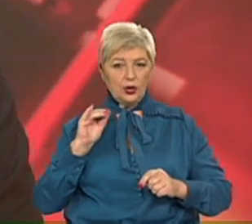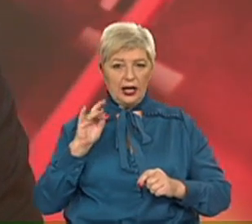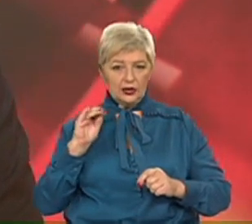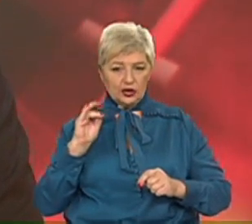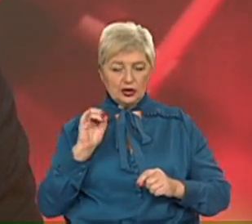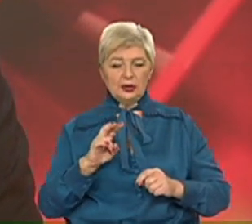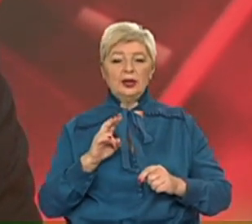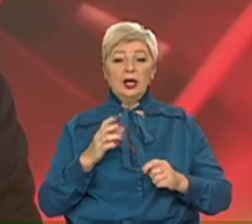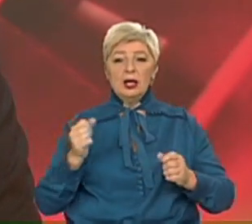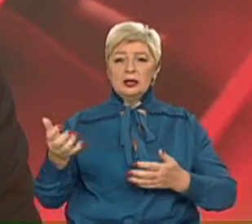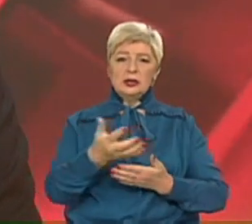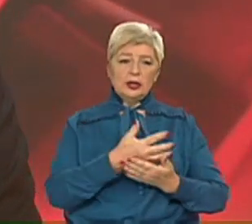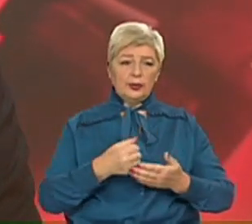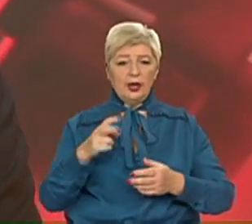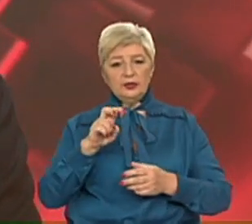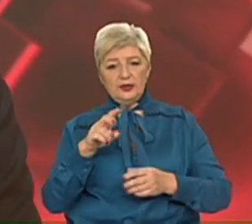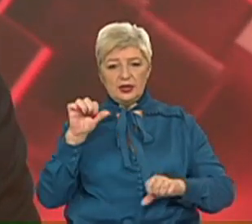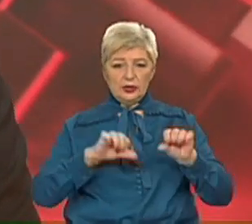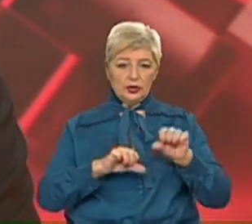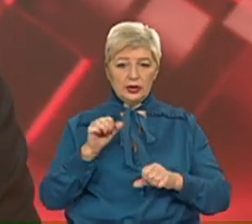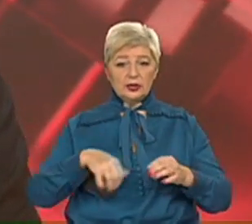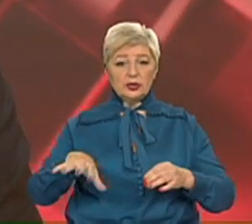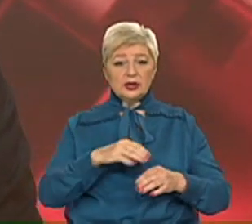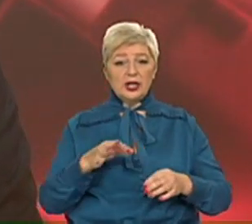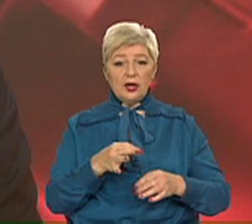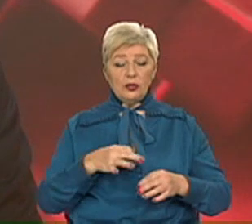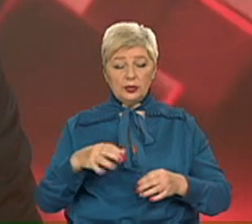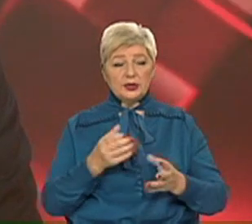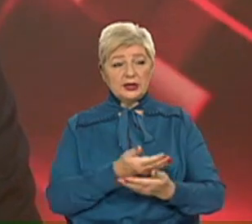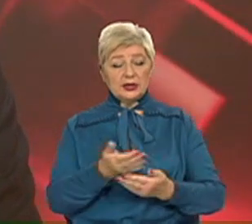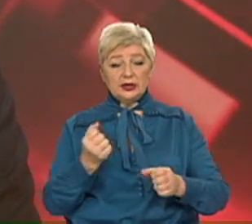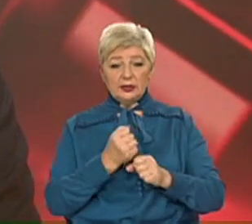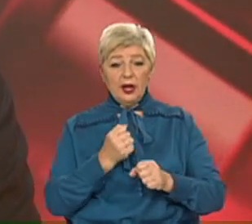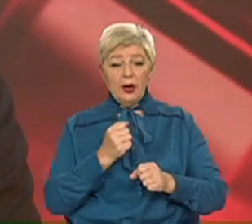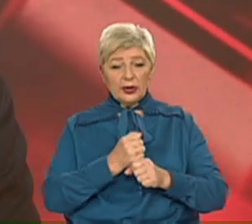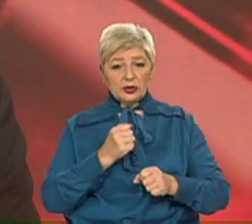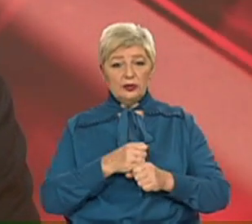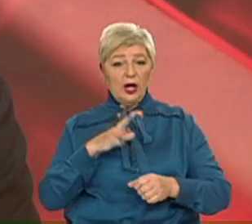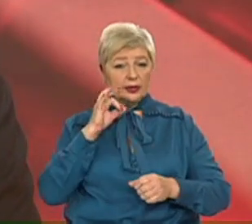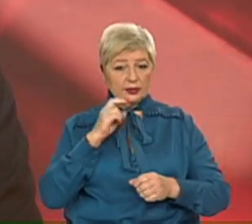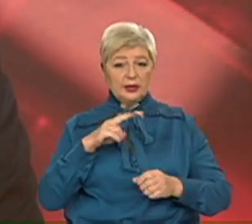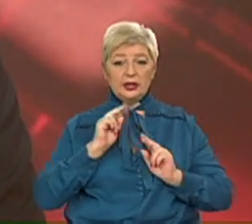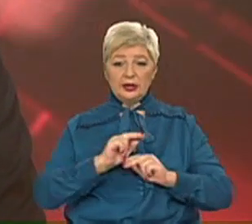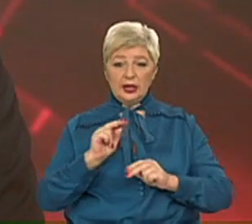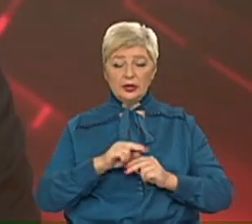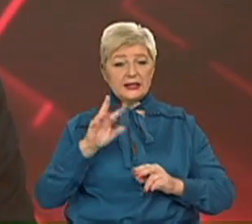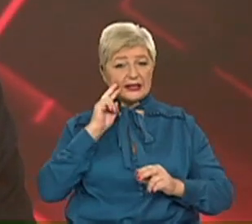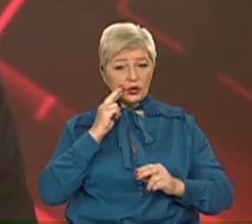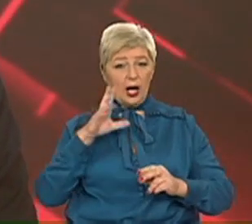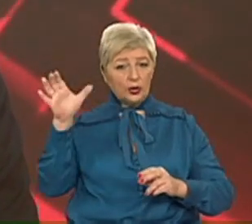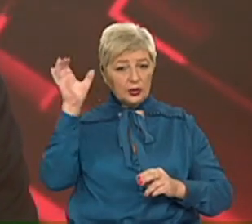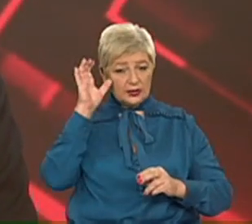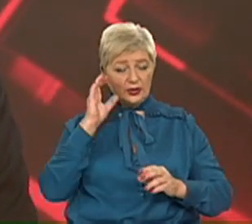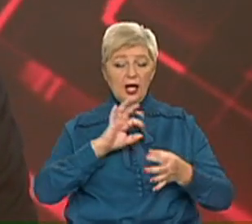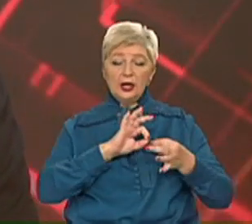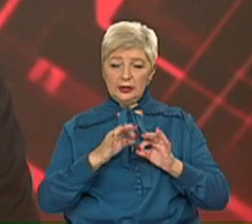зібрав 200 учасників з усієї області. З ними працювали сертифіковані тренери із сексуальної освіти.